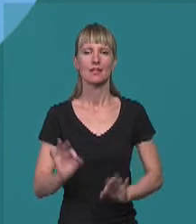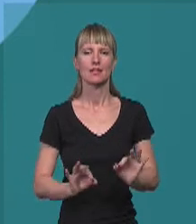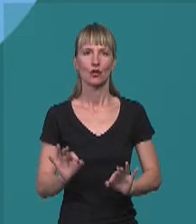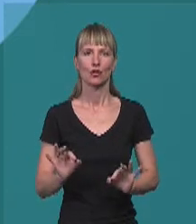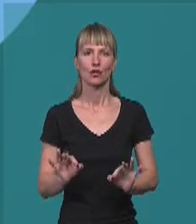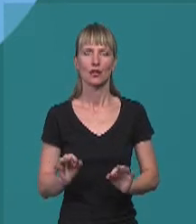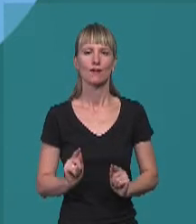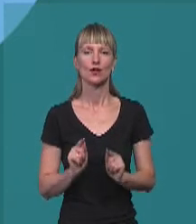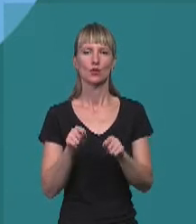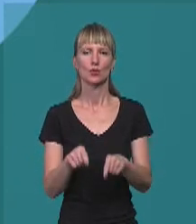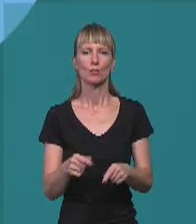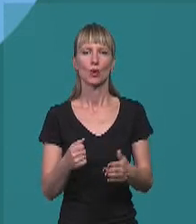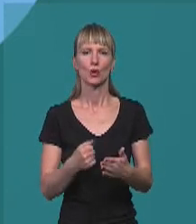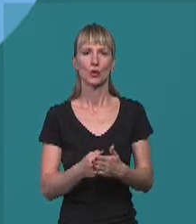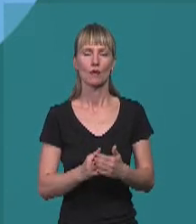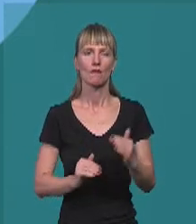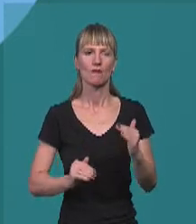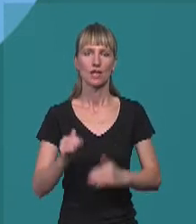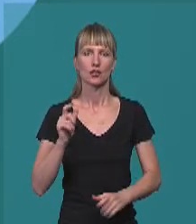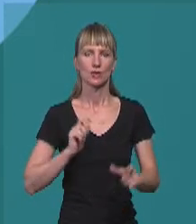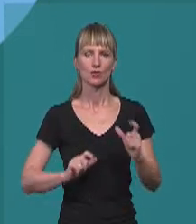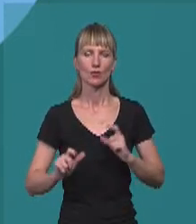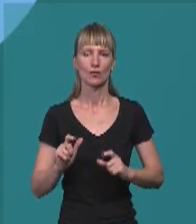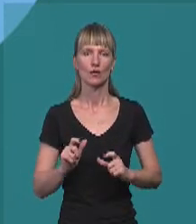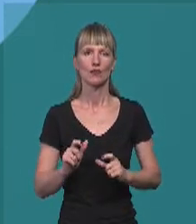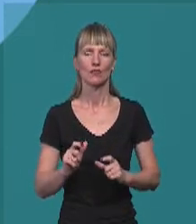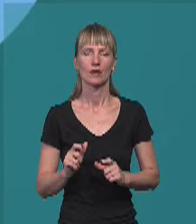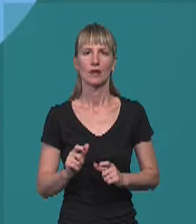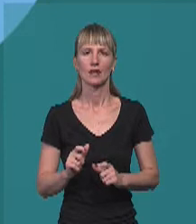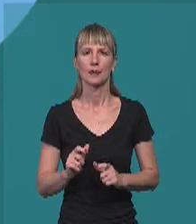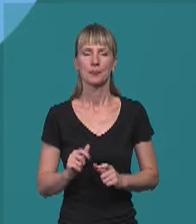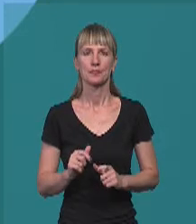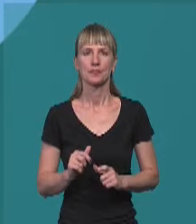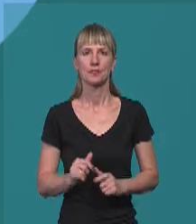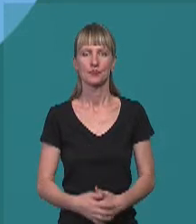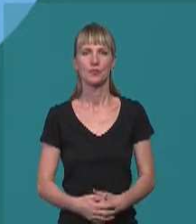47,7% вступатимуть до вищих навчальних закладів.